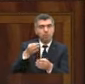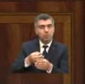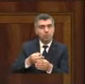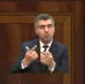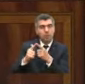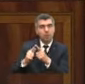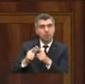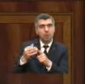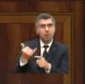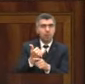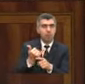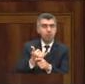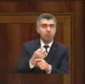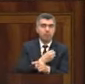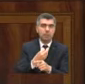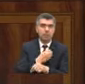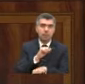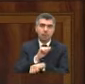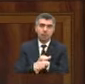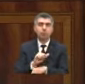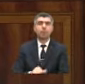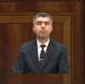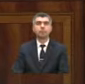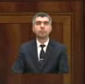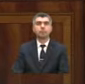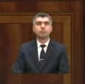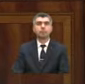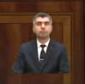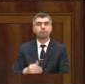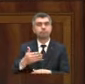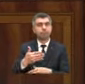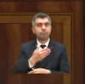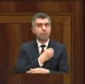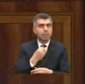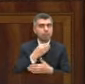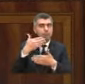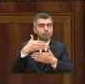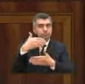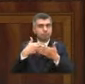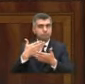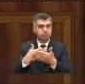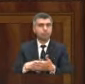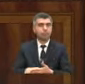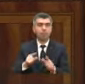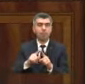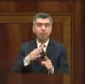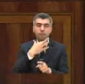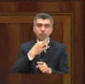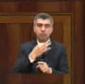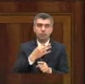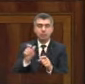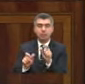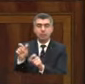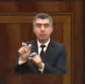المنوطة في علاقة مع التغطية الصحية. البنية التحتية للمستشفيات خص تسهيل استفادة المواطن